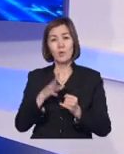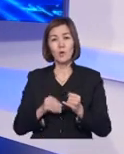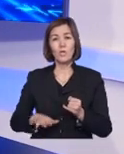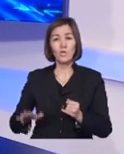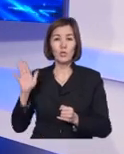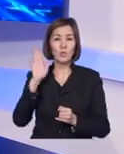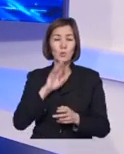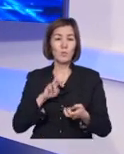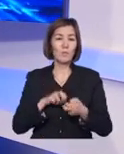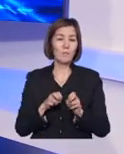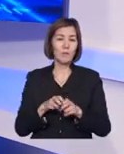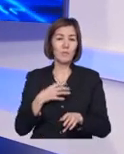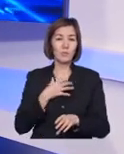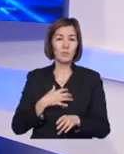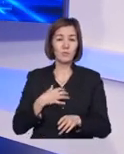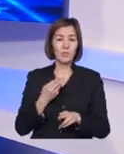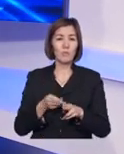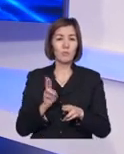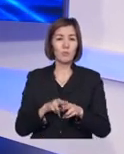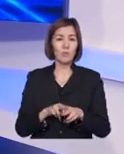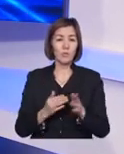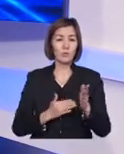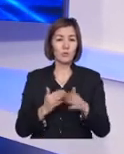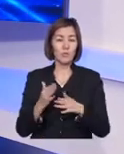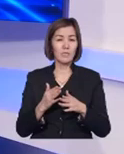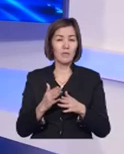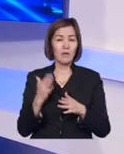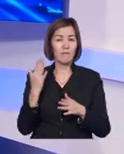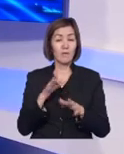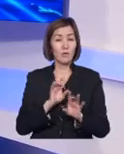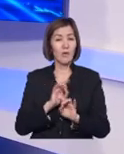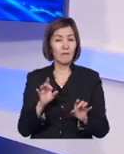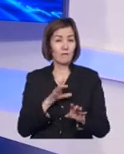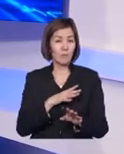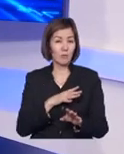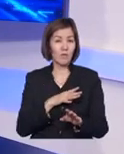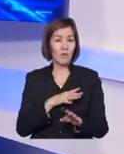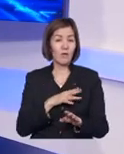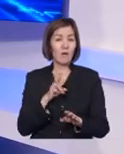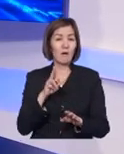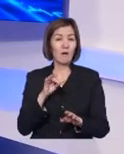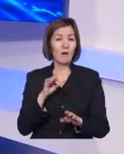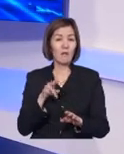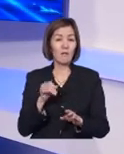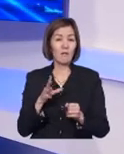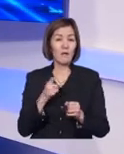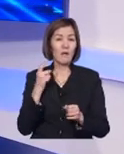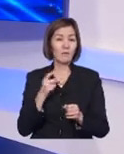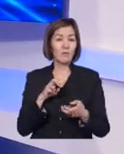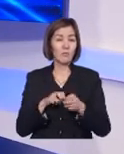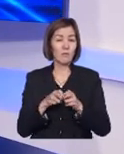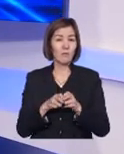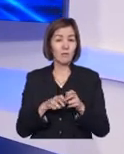Уйгыр ауданында да су мәселесі өзекті, бұл туралы тілшіміз жоғардағы сюжетінде айтып өтті. Қарадаладағы шаруалардың кейбірі бұл